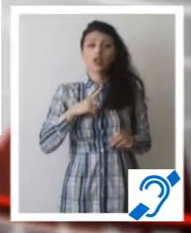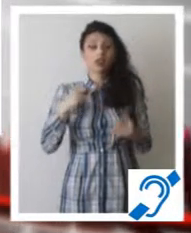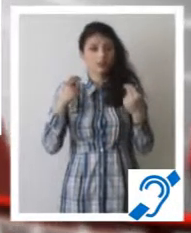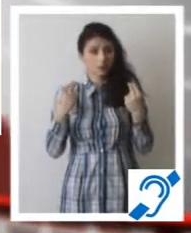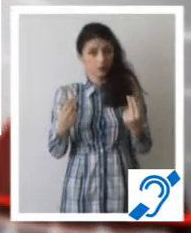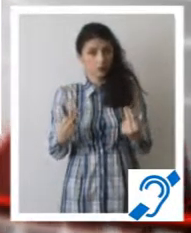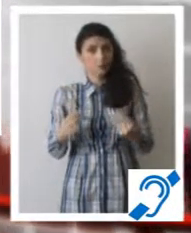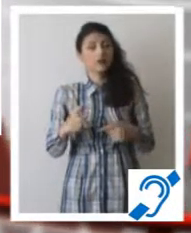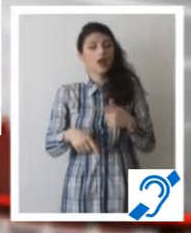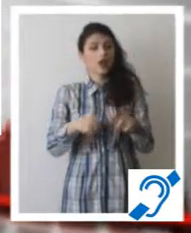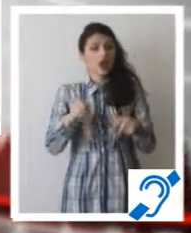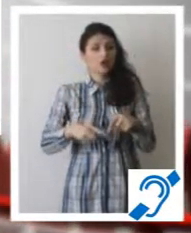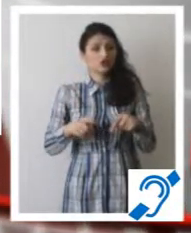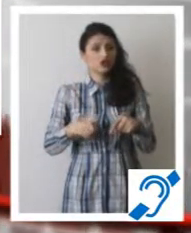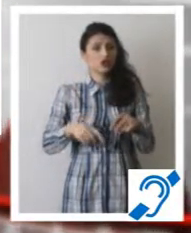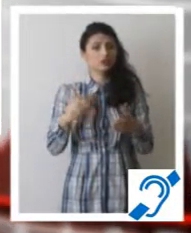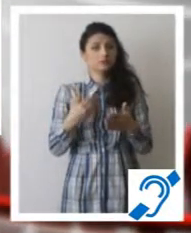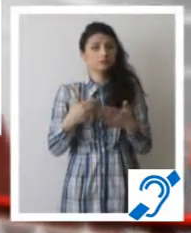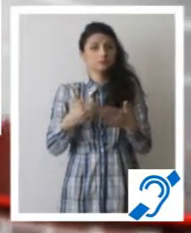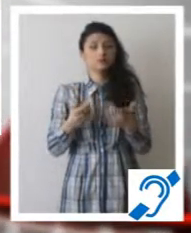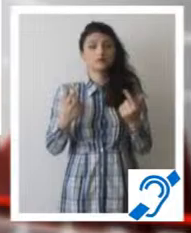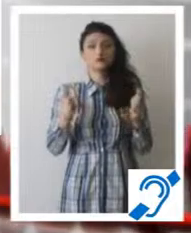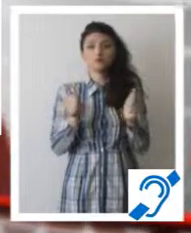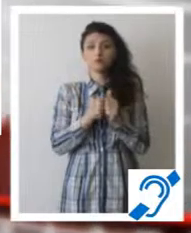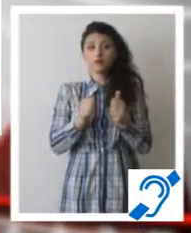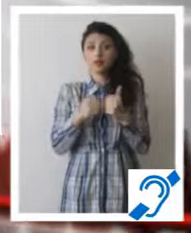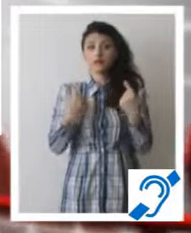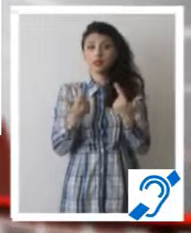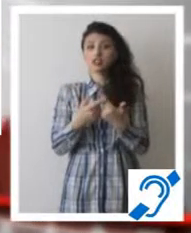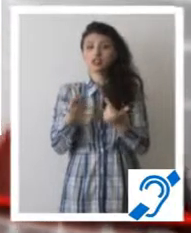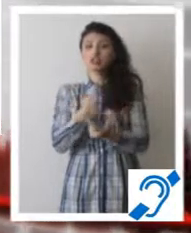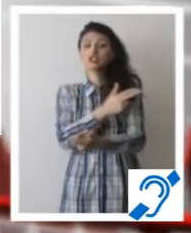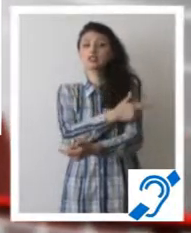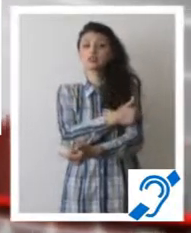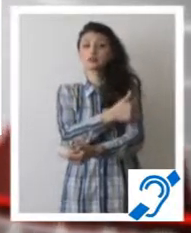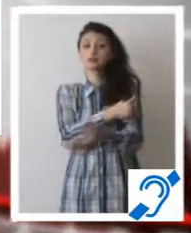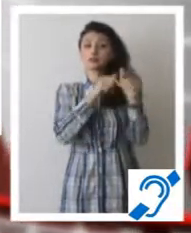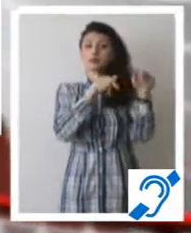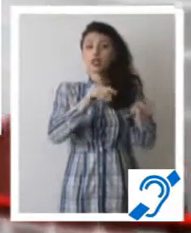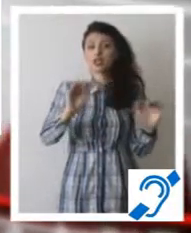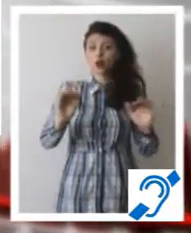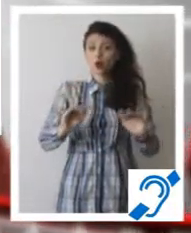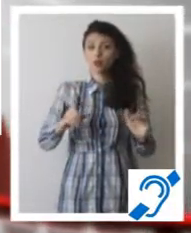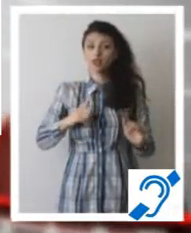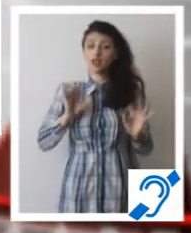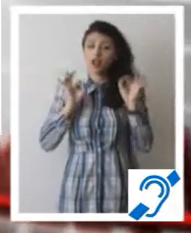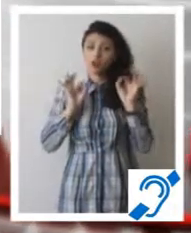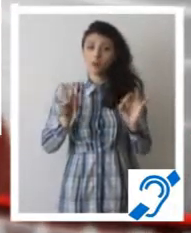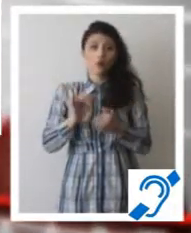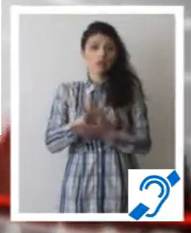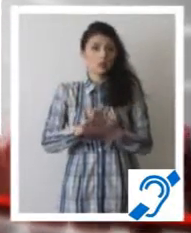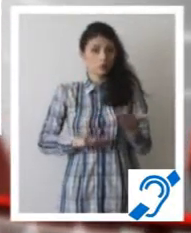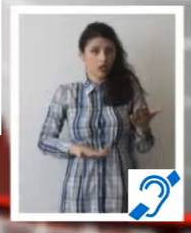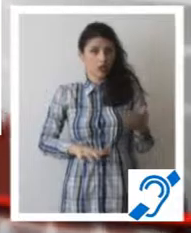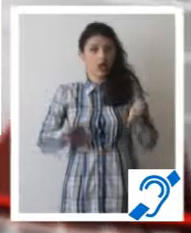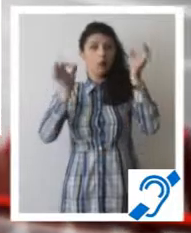vigoare. În același context, microaeroflora și suprafețele din Spitalul de Pediatrie Pitești se încadrează în limite normale.